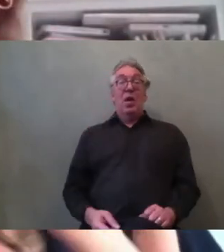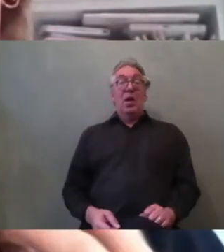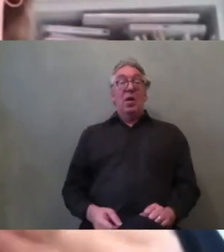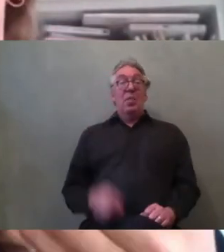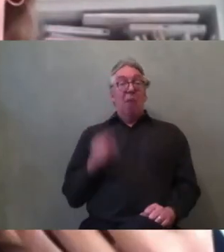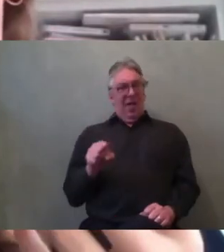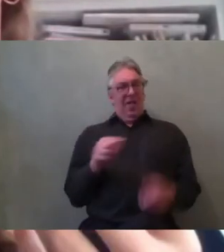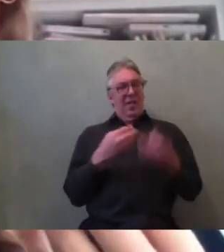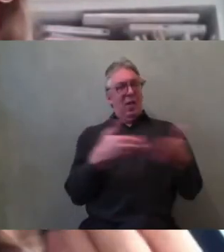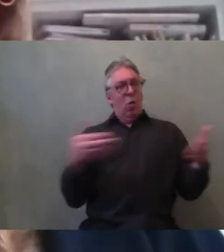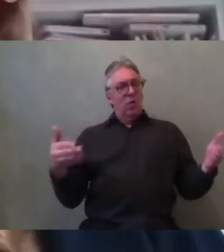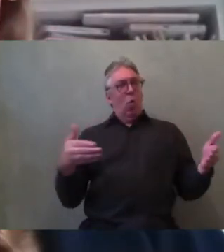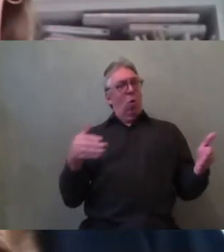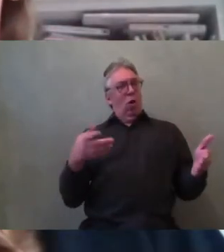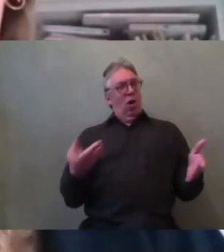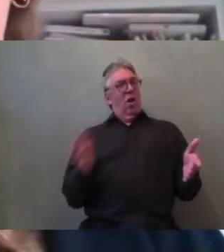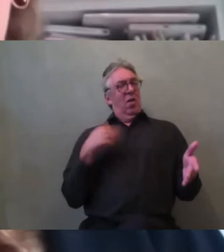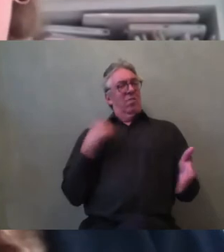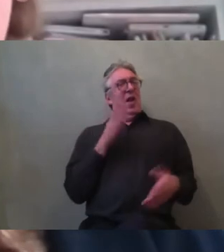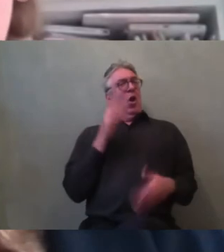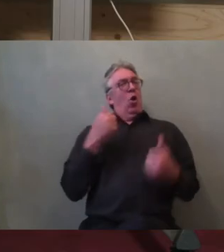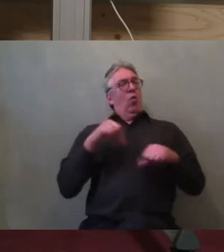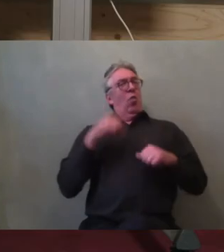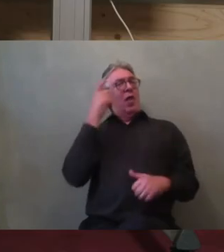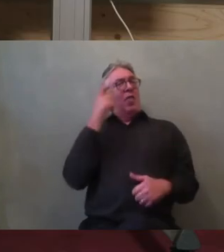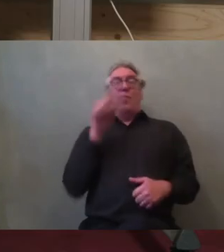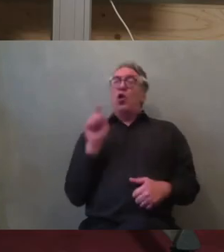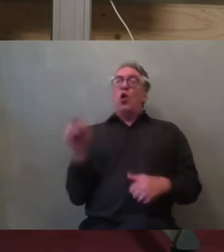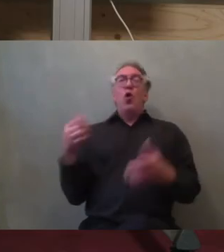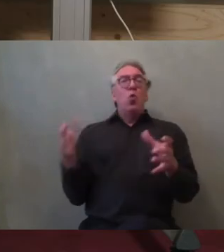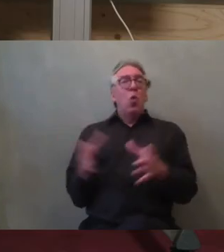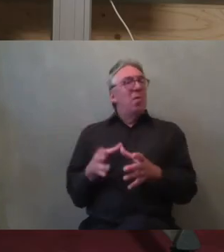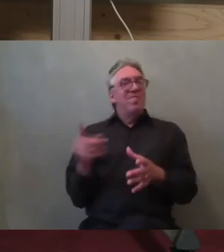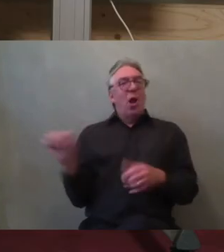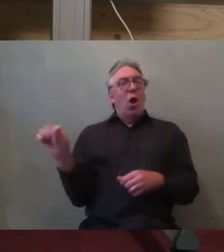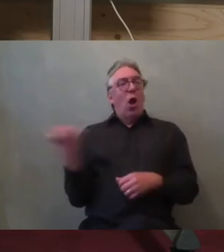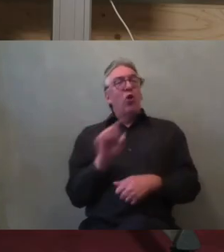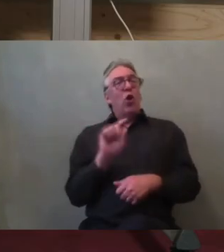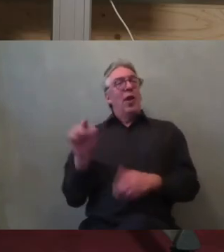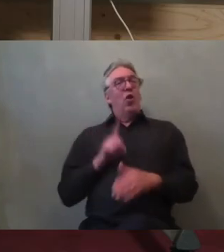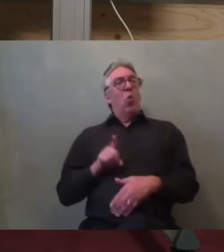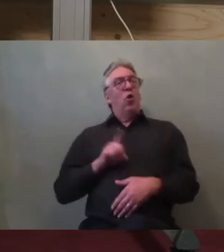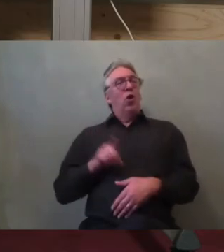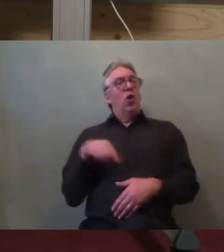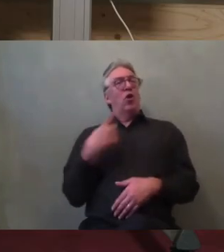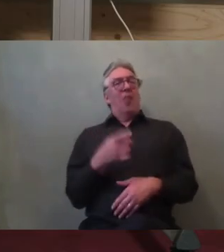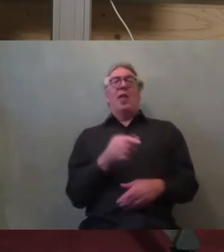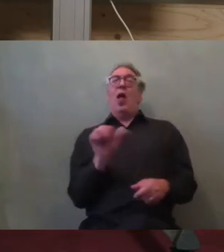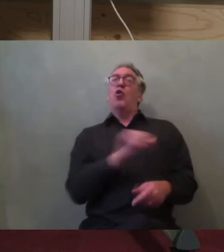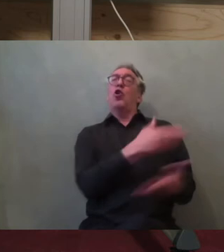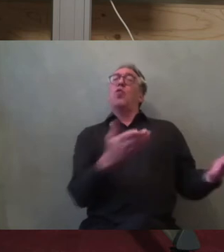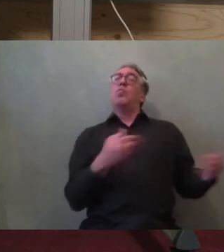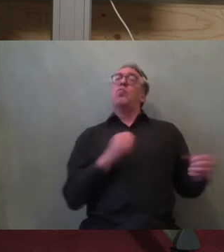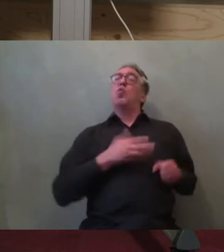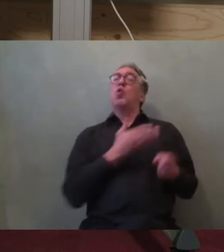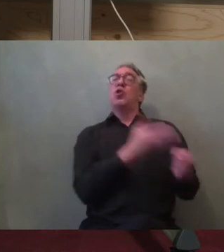deze doelgroep heeft andere dingen nodig dan de reguliere bezoekers. Als zij naar het museum gaan, dan gaan zij daar niet per